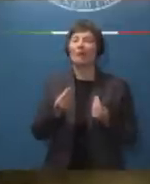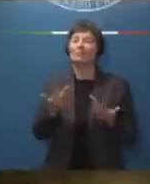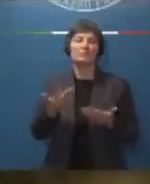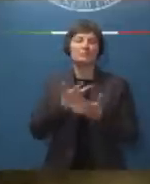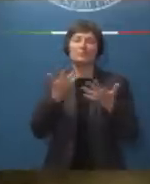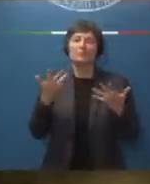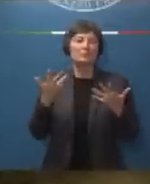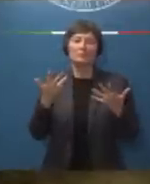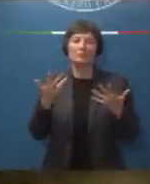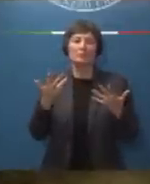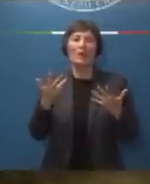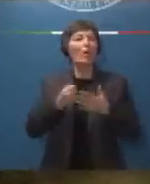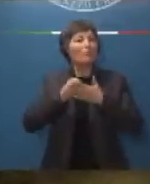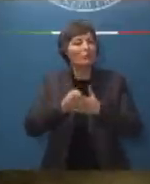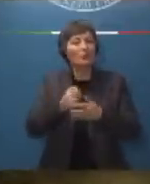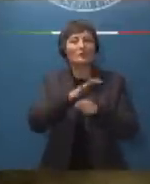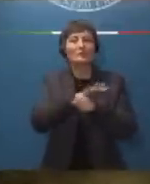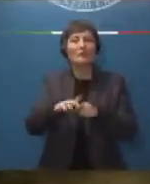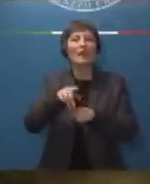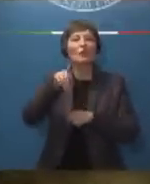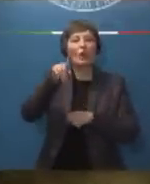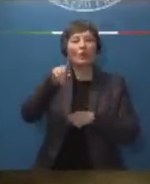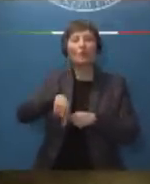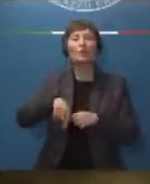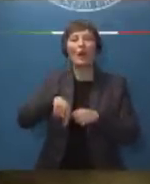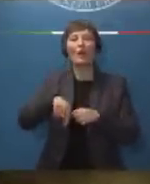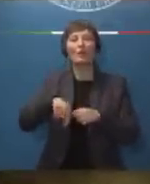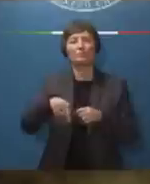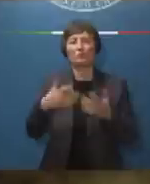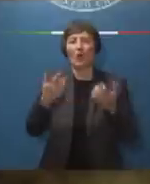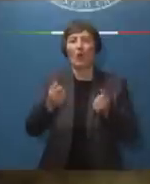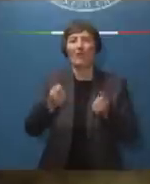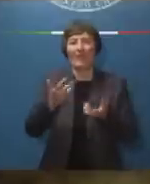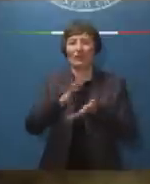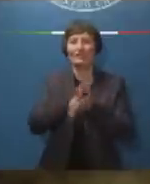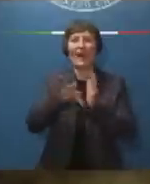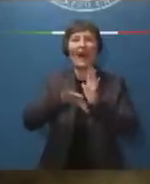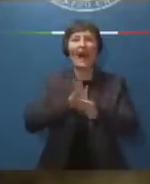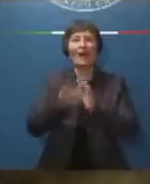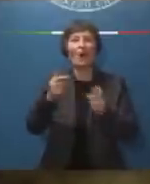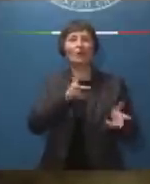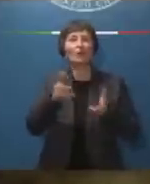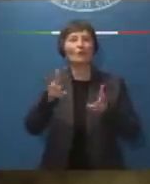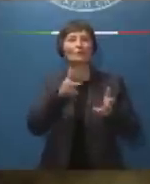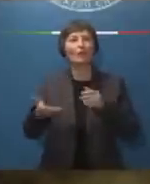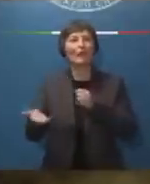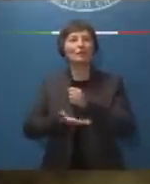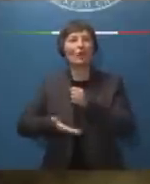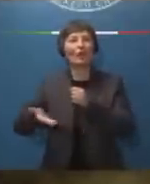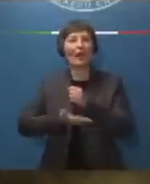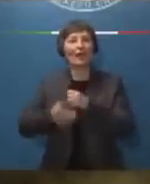sostegno all'attuazione della Black siniscetiv che l'accordo sulle esportazione del grano ucraino